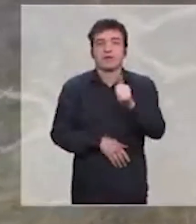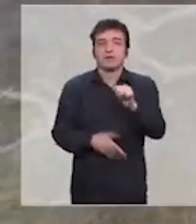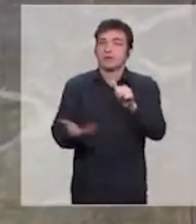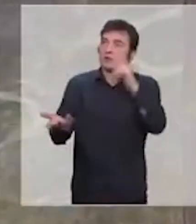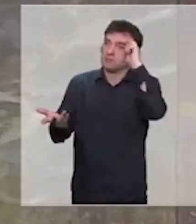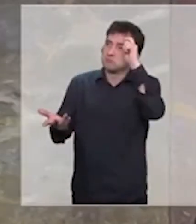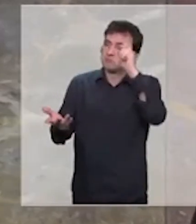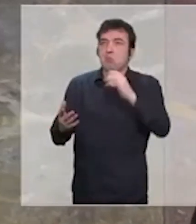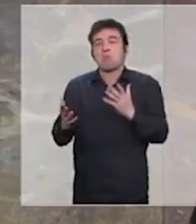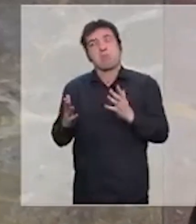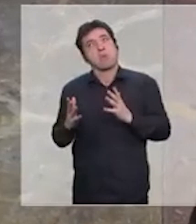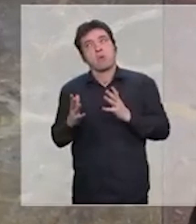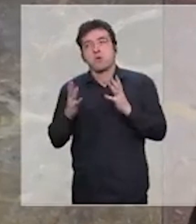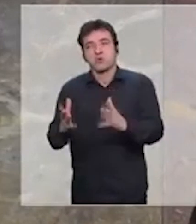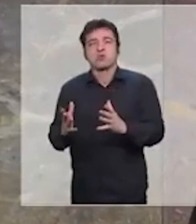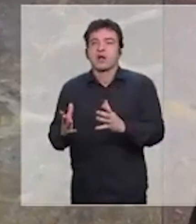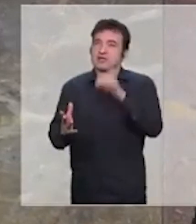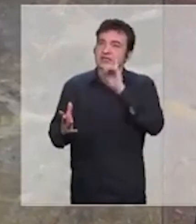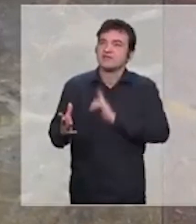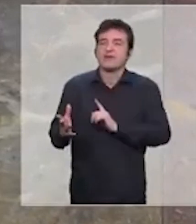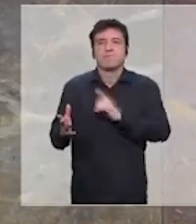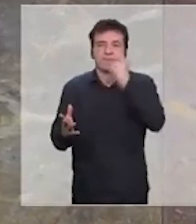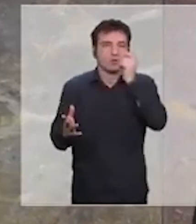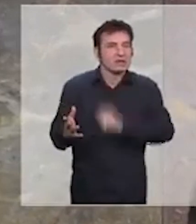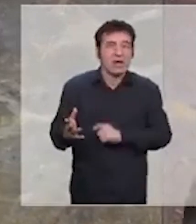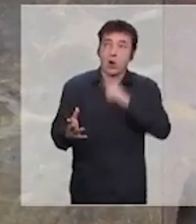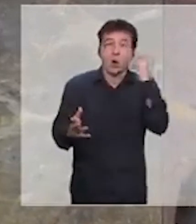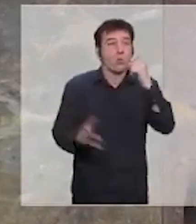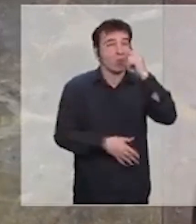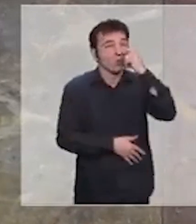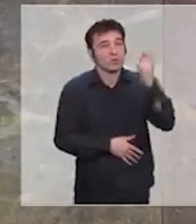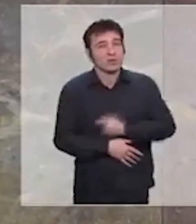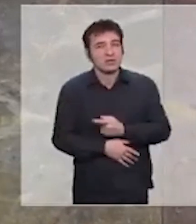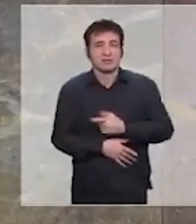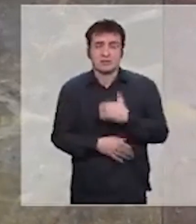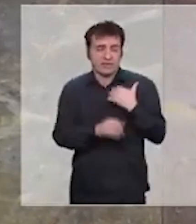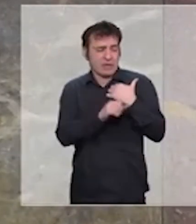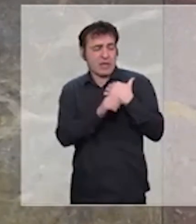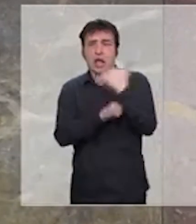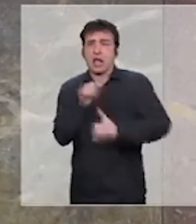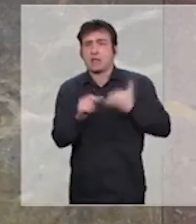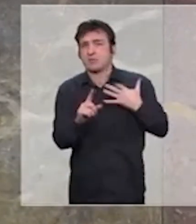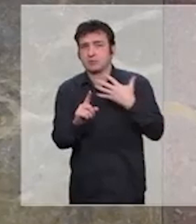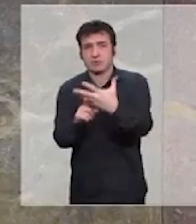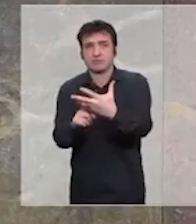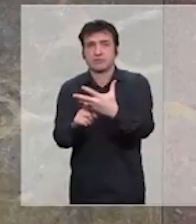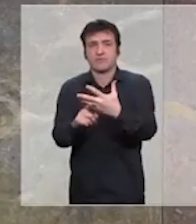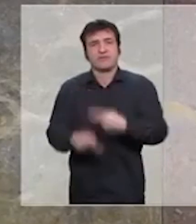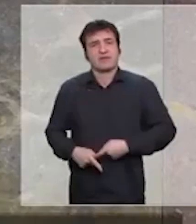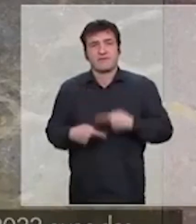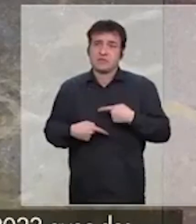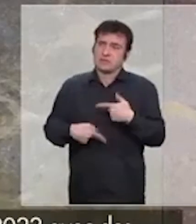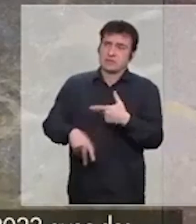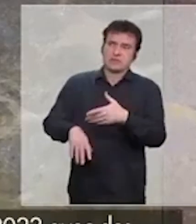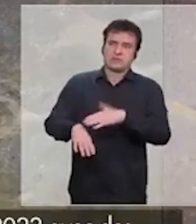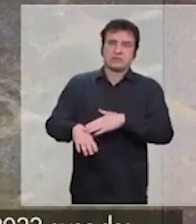à saluer le courage des Ukrainiennes et des Ukrainiens qui, depuis un an maintenant, vivent sous une